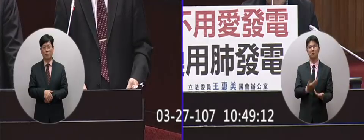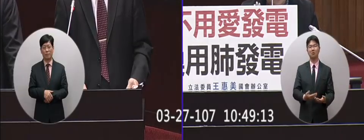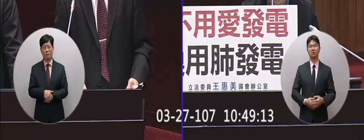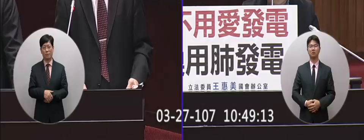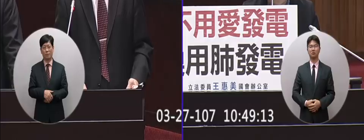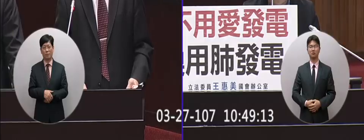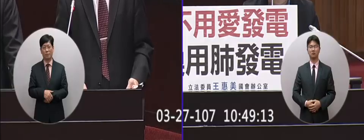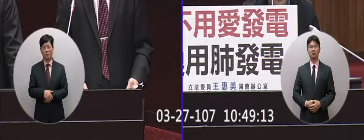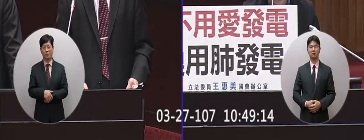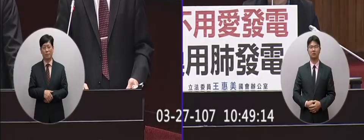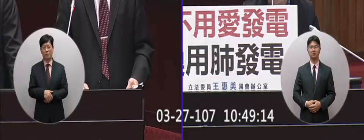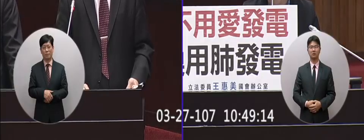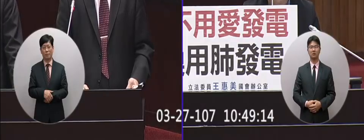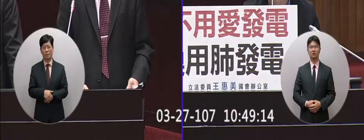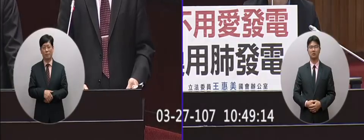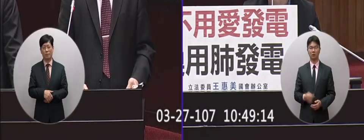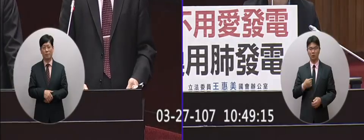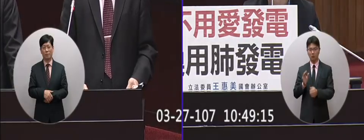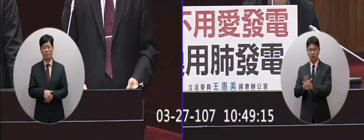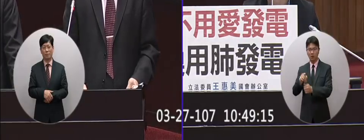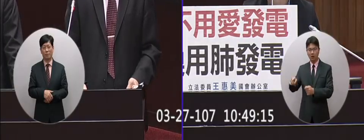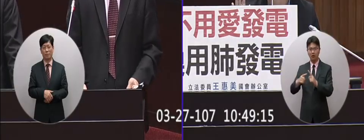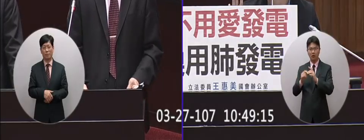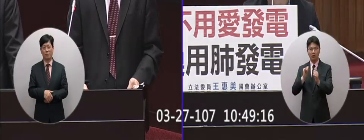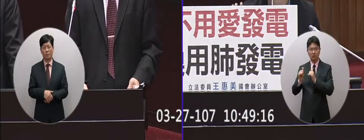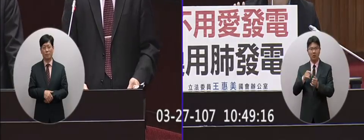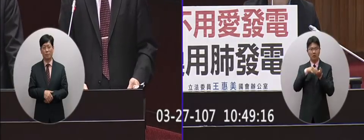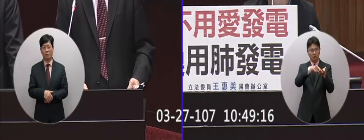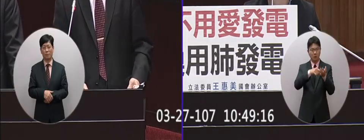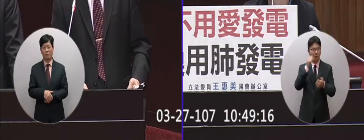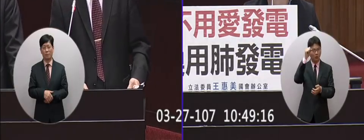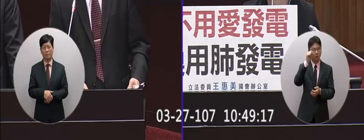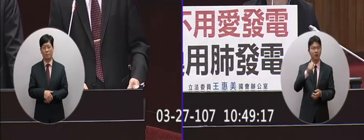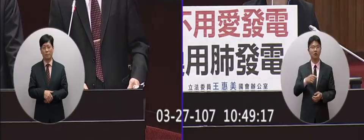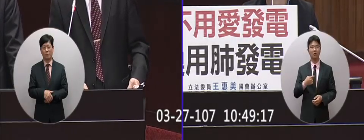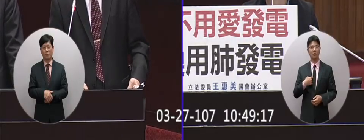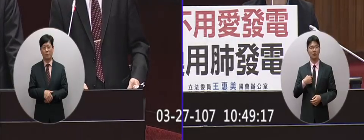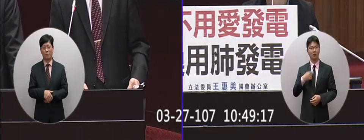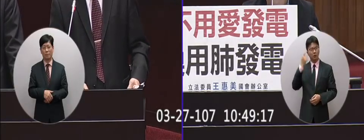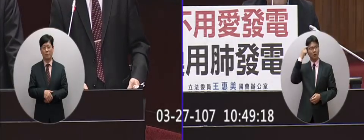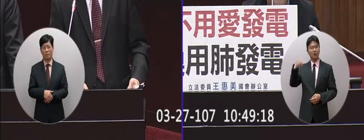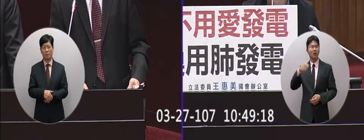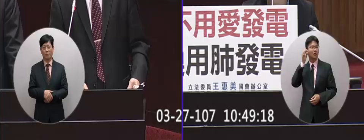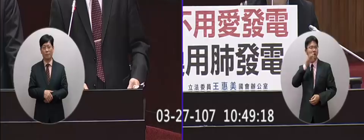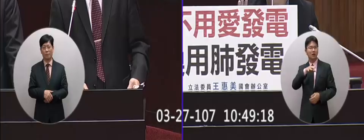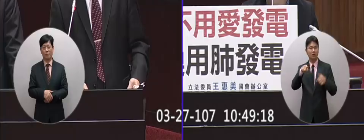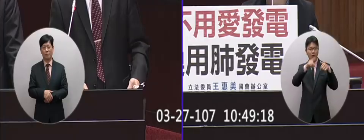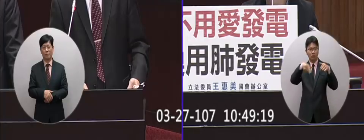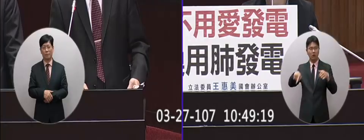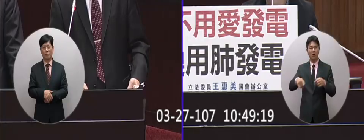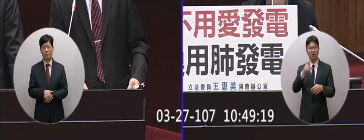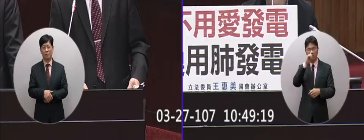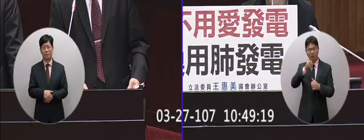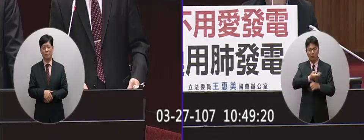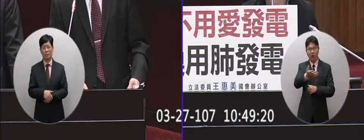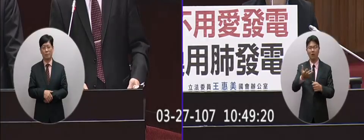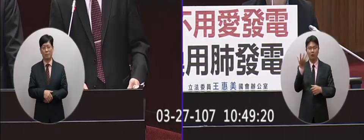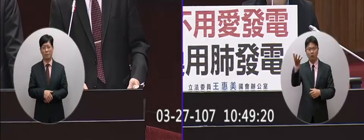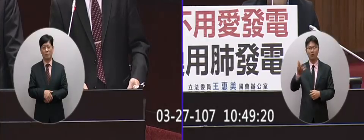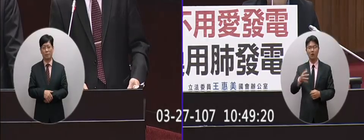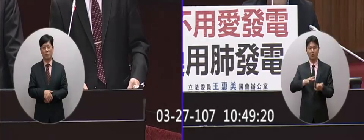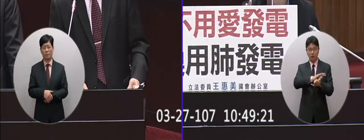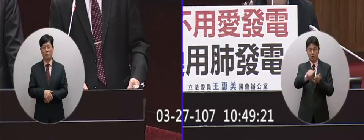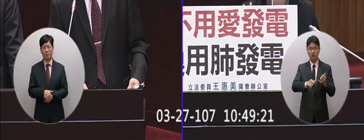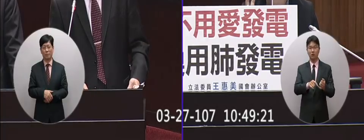我这样要为我们当地的民众哦来请命，为什么我为什么会讲彰化这边污染特别多？我们全国有72座的监